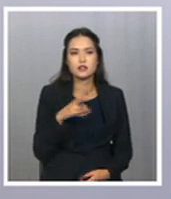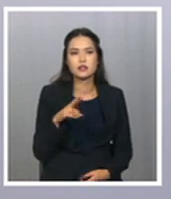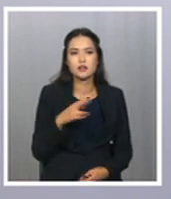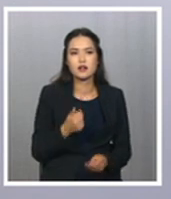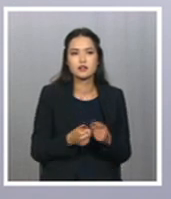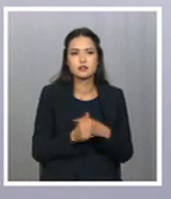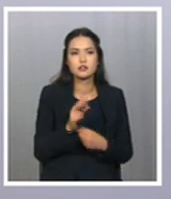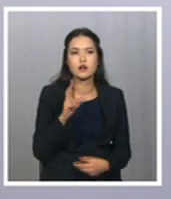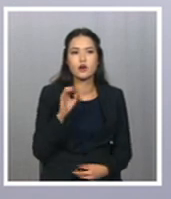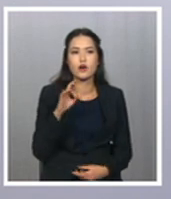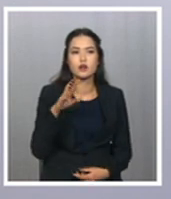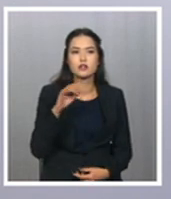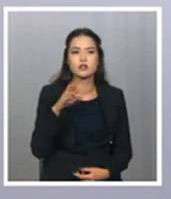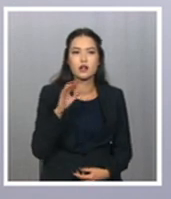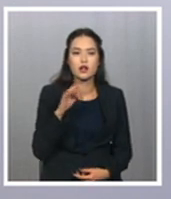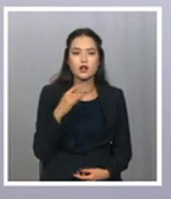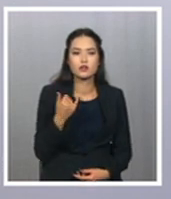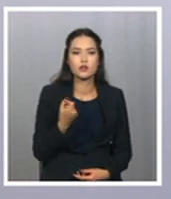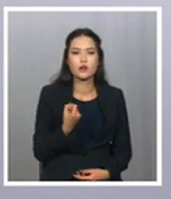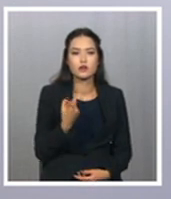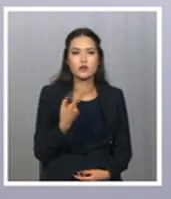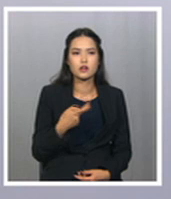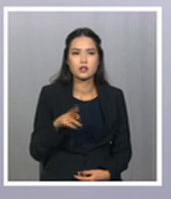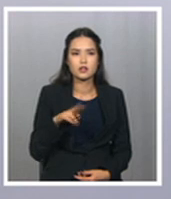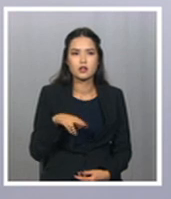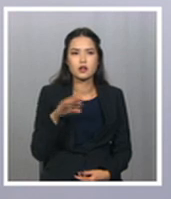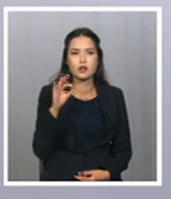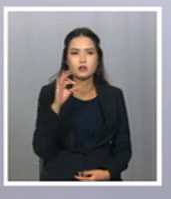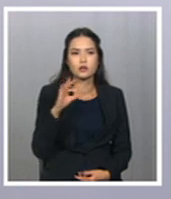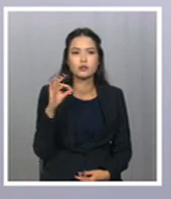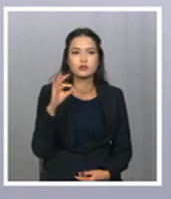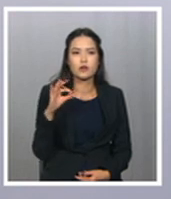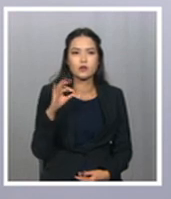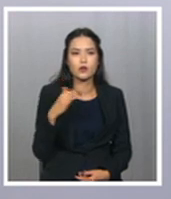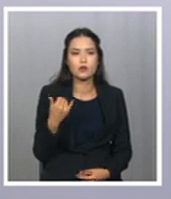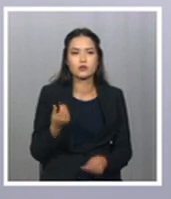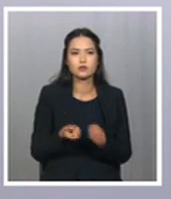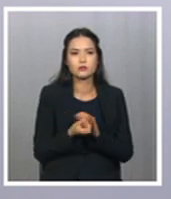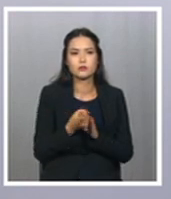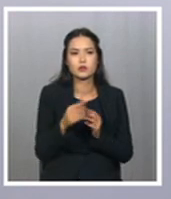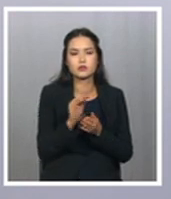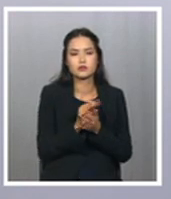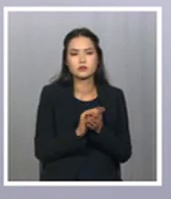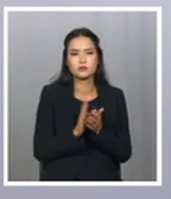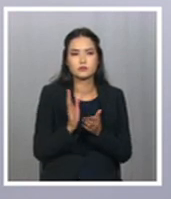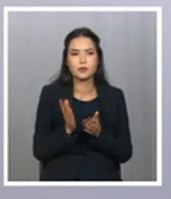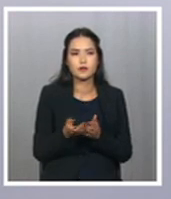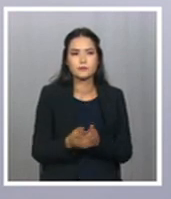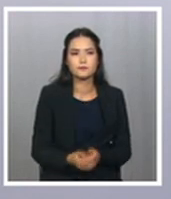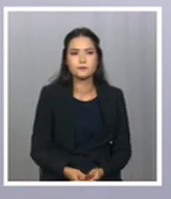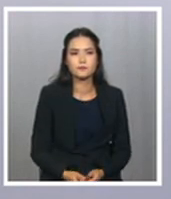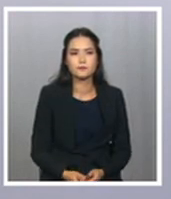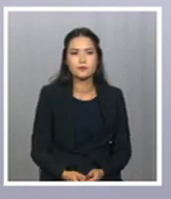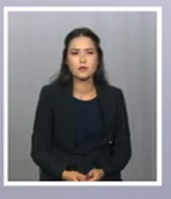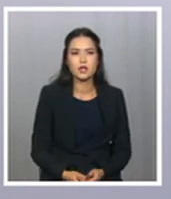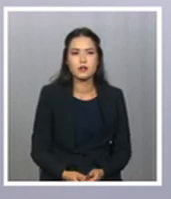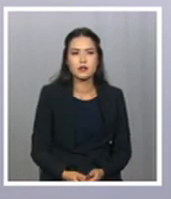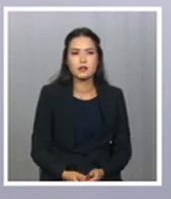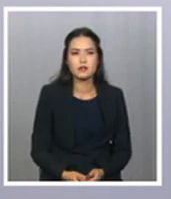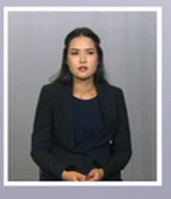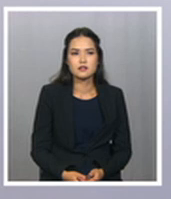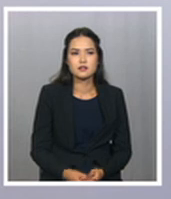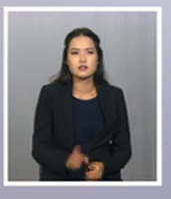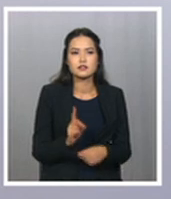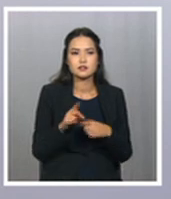координаттар басы болғандықтан, оның координаттары 0, 0, 0-ге тиісті болады. Ал келесі